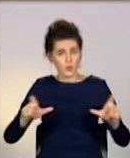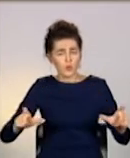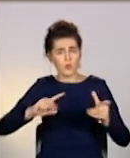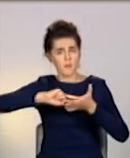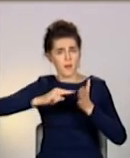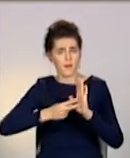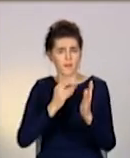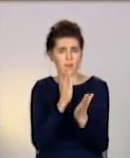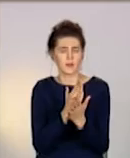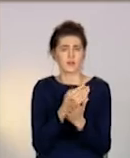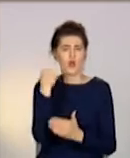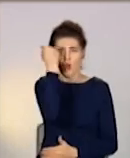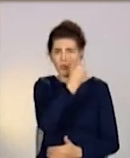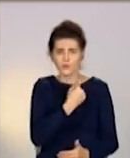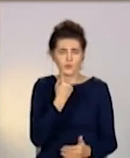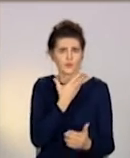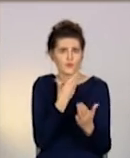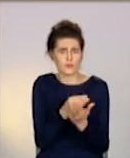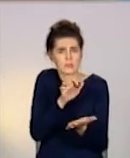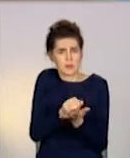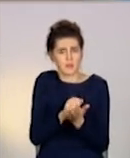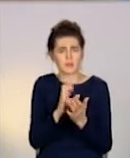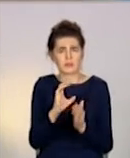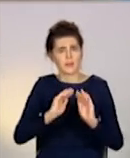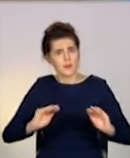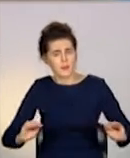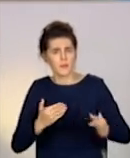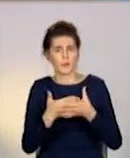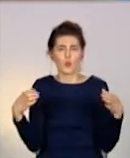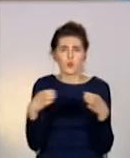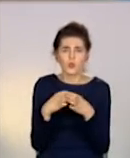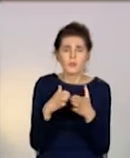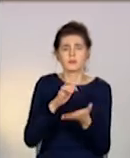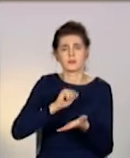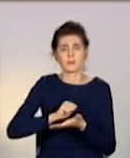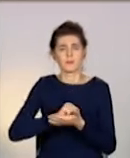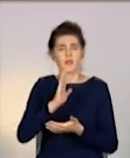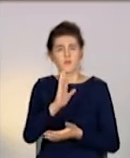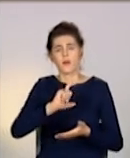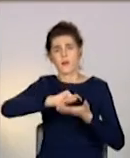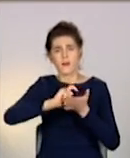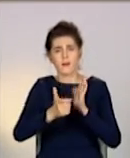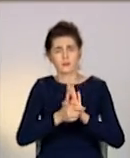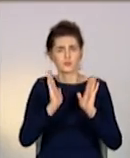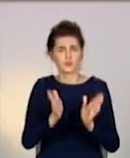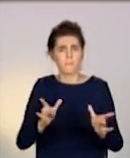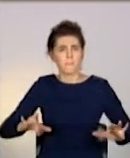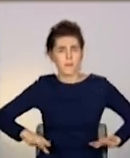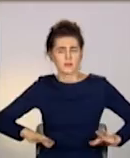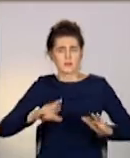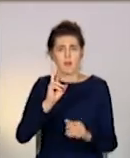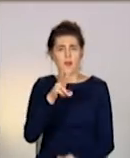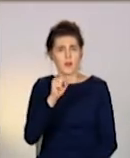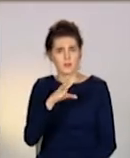і індивідуальні заняття з дітками, і групові заняття. В класі також буде проходити майстер-клас з